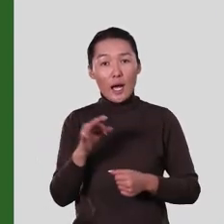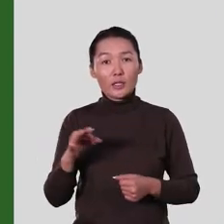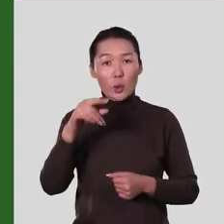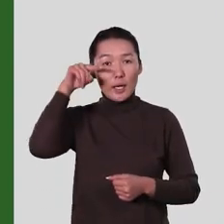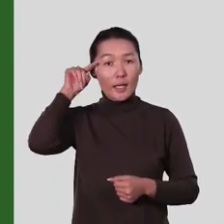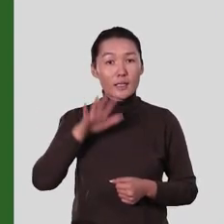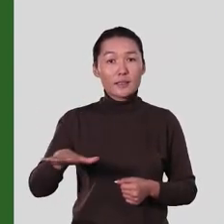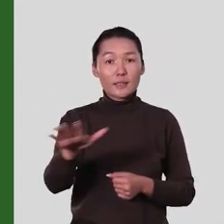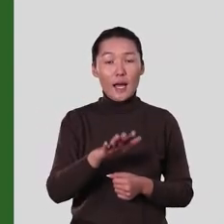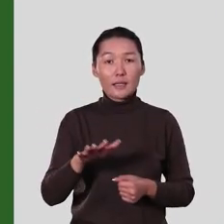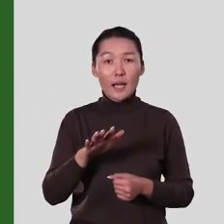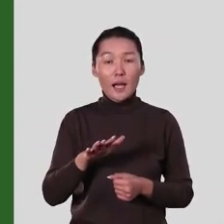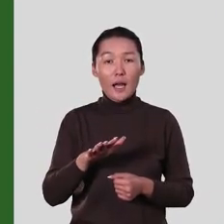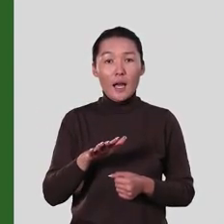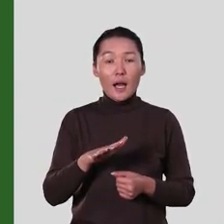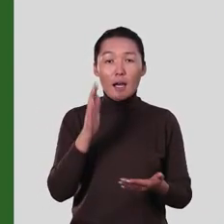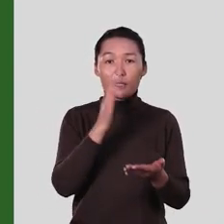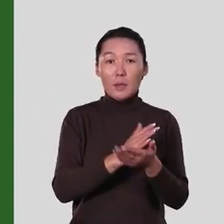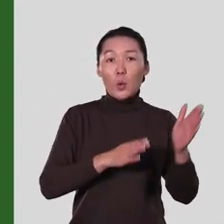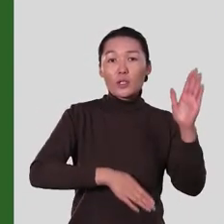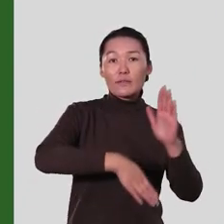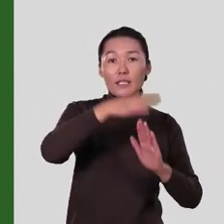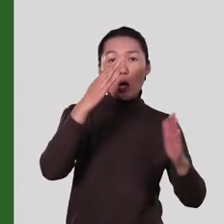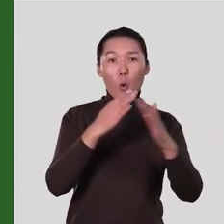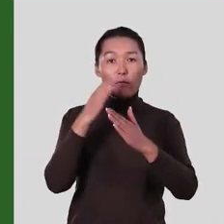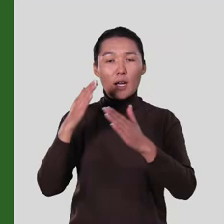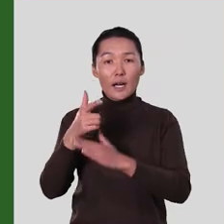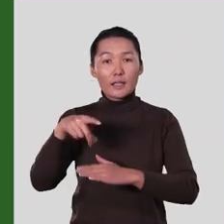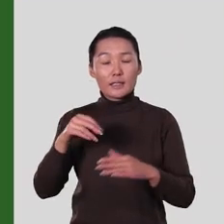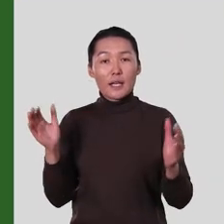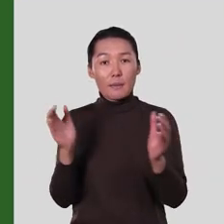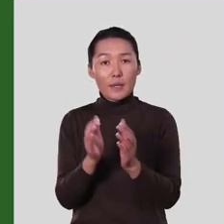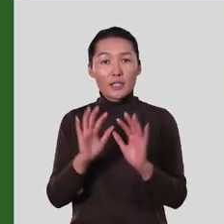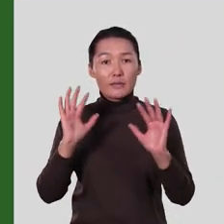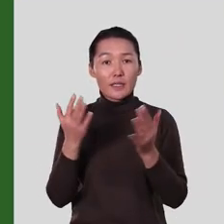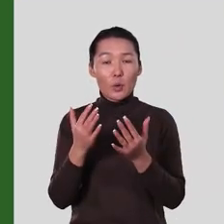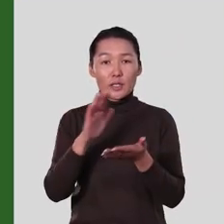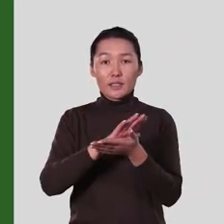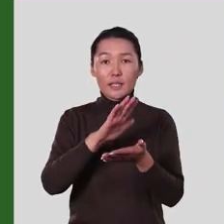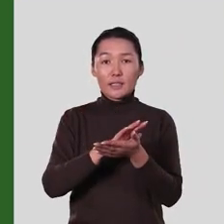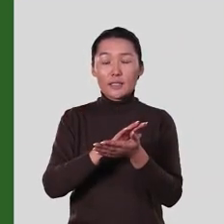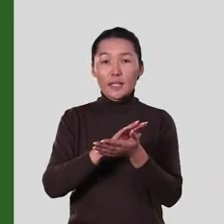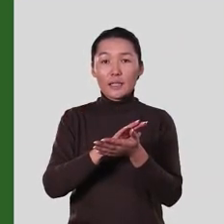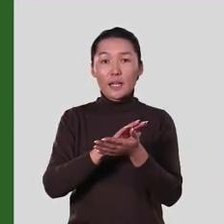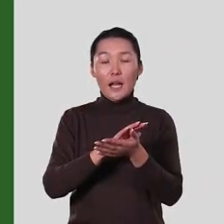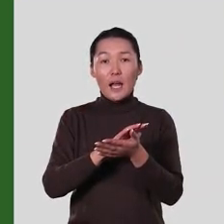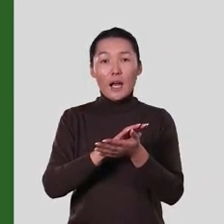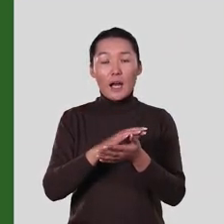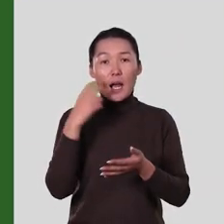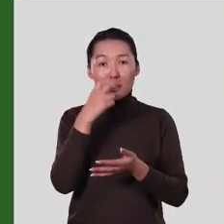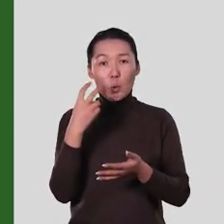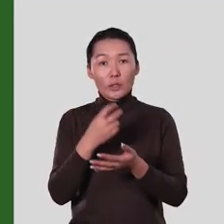Кыргызстана расположены высоко в горах, где меньше возможностей загрязнения отходами